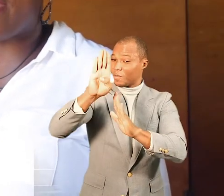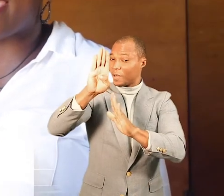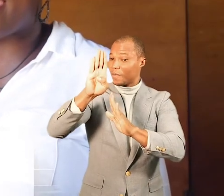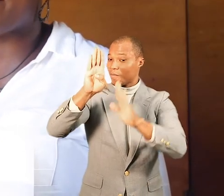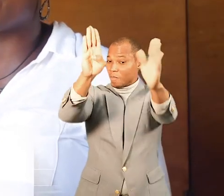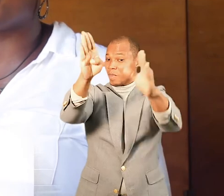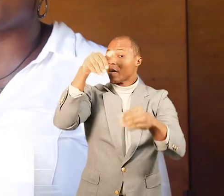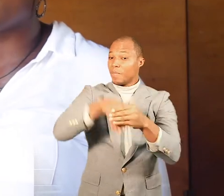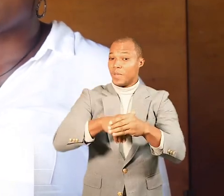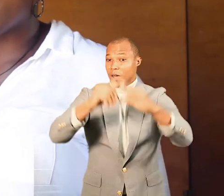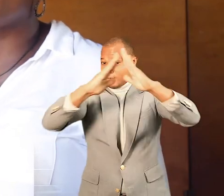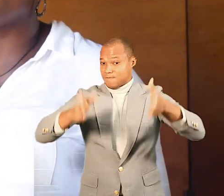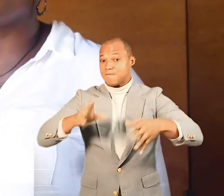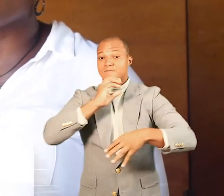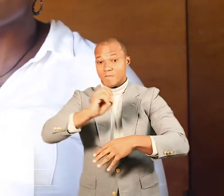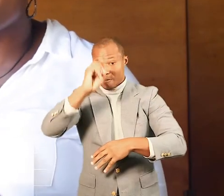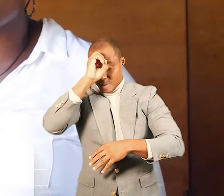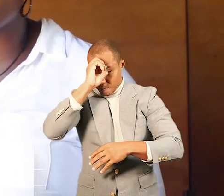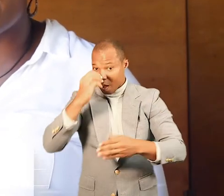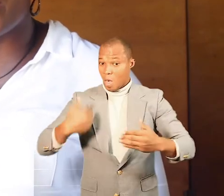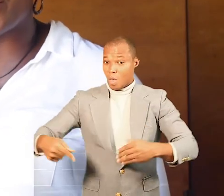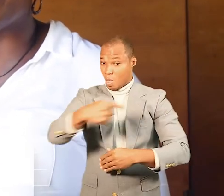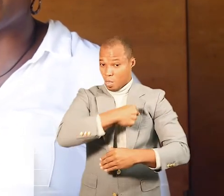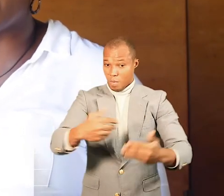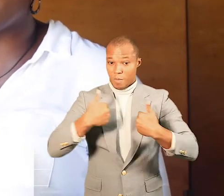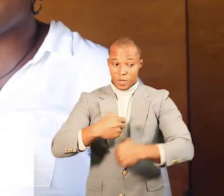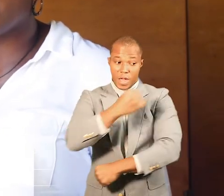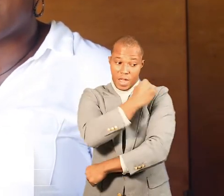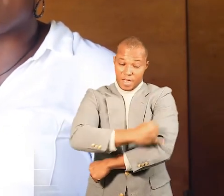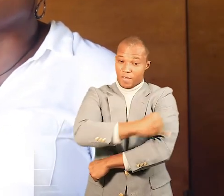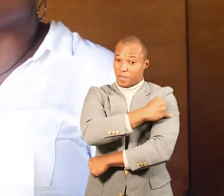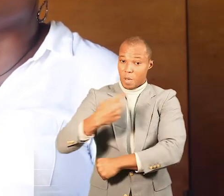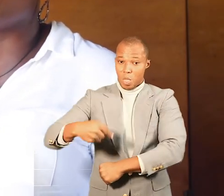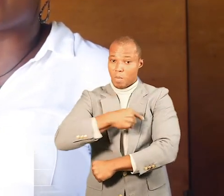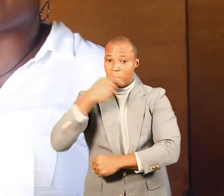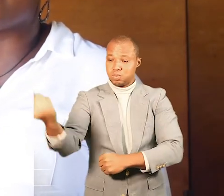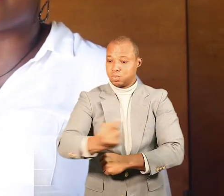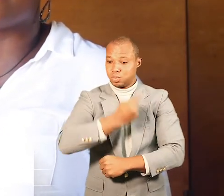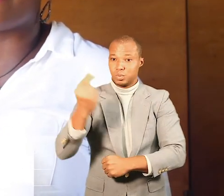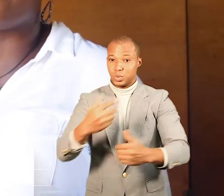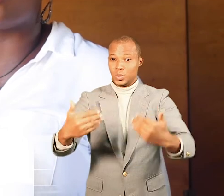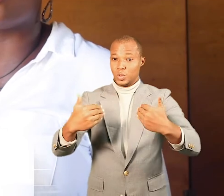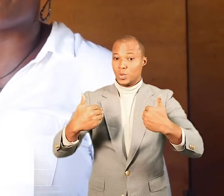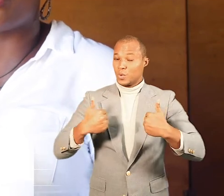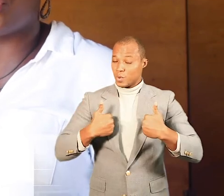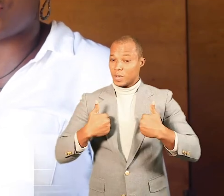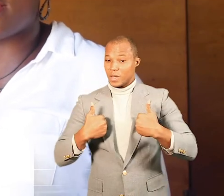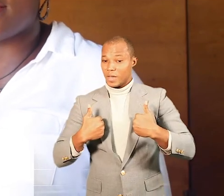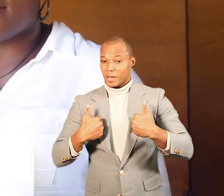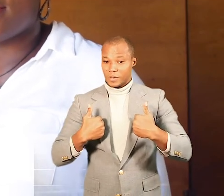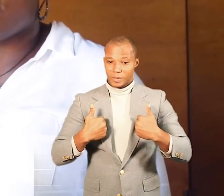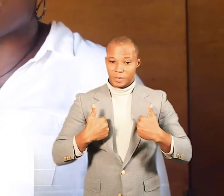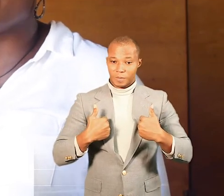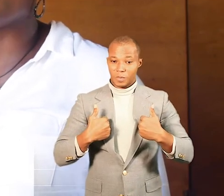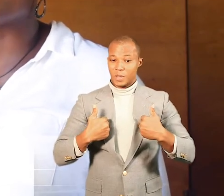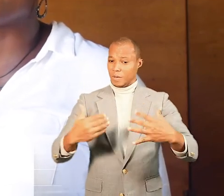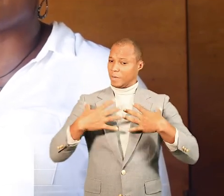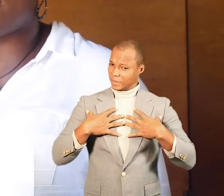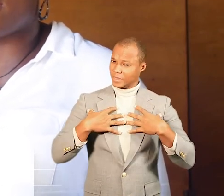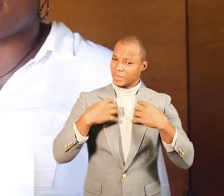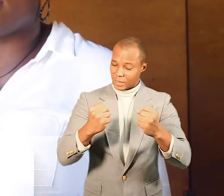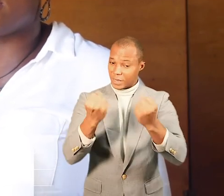dans foyer parce que en plus de infirmerie que nous gagnons mais nous toujours gagnons des interventions ponctuelles au niveau